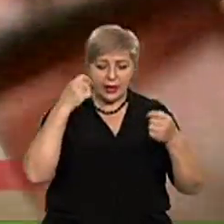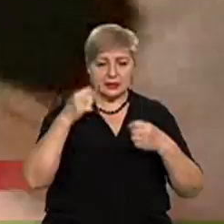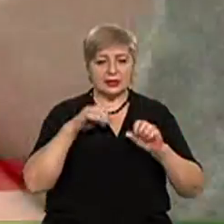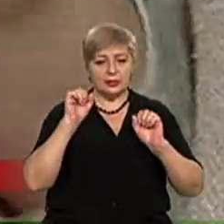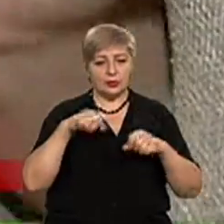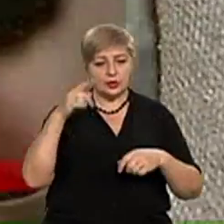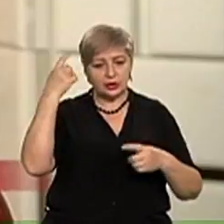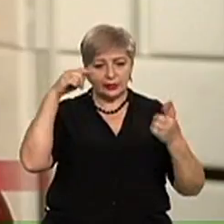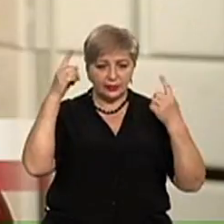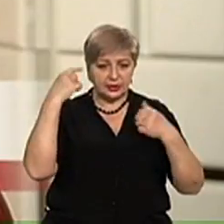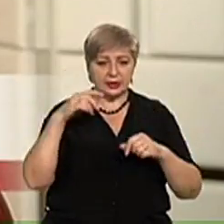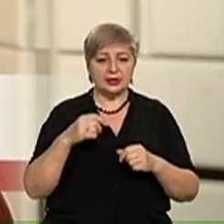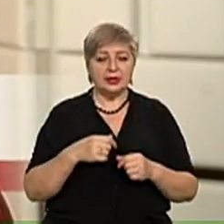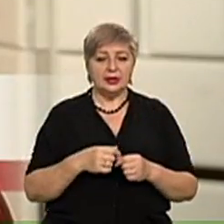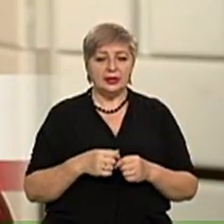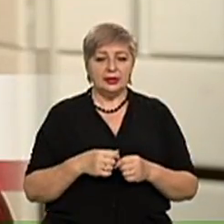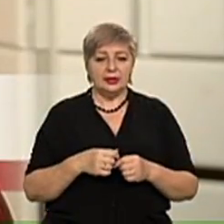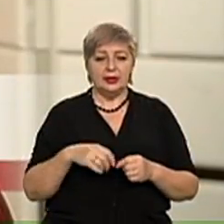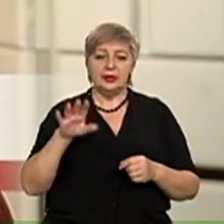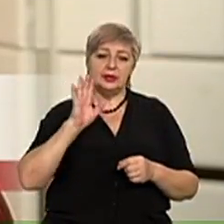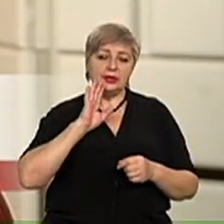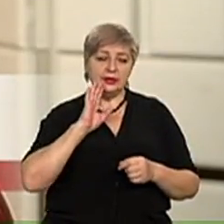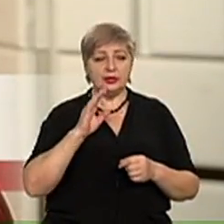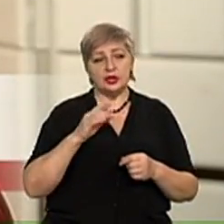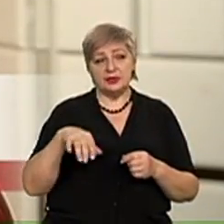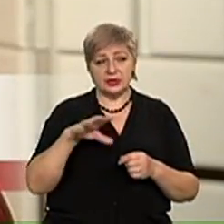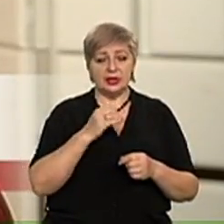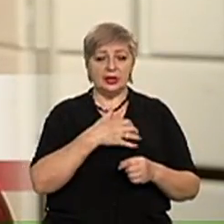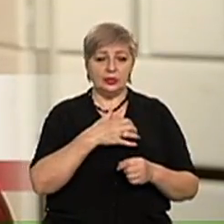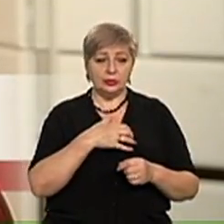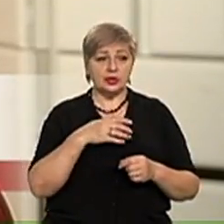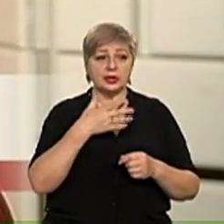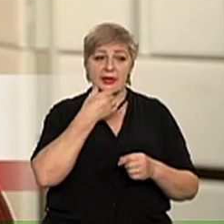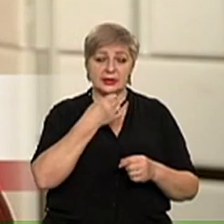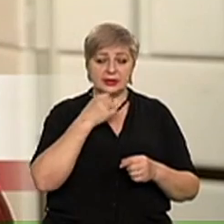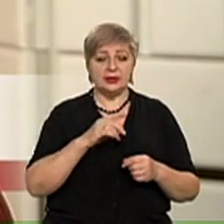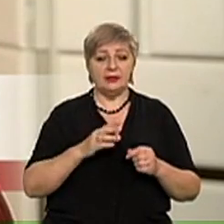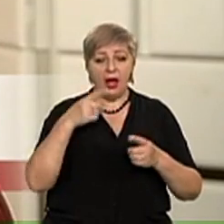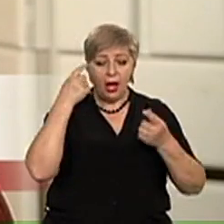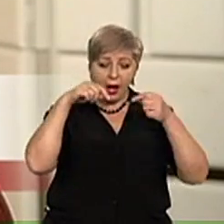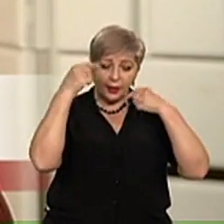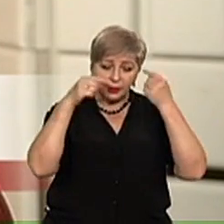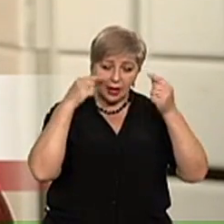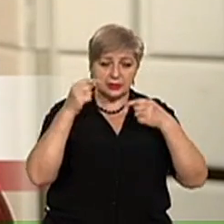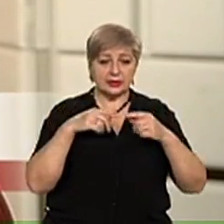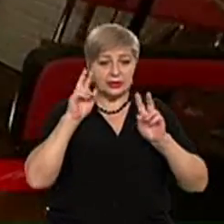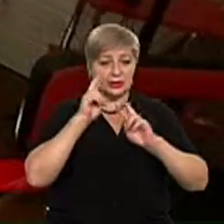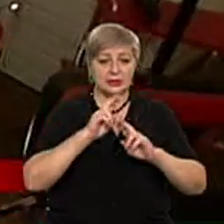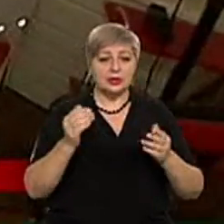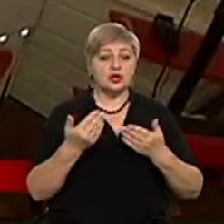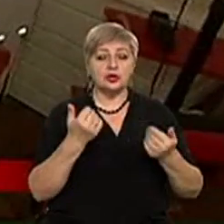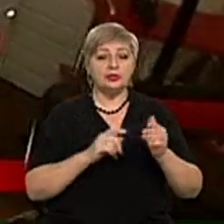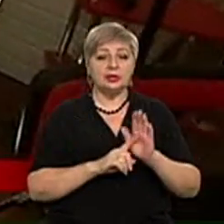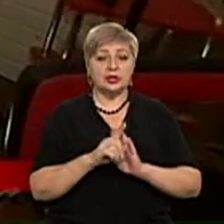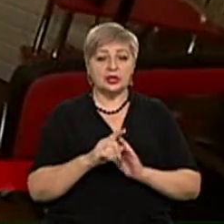Каждая женщина, мне кажется, и девочка хочет красиво краситься, но она не знает, как бы, с чего и начать, и что делать.